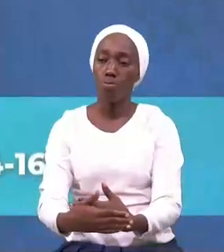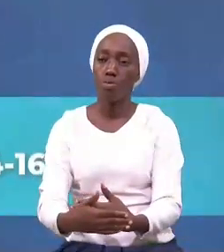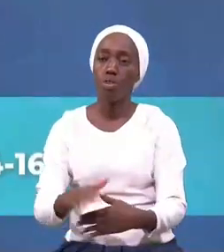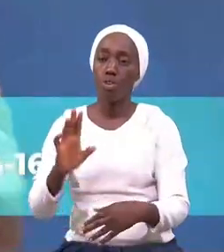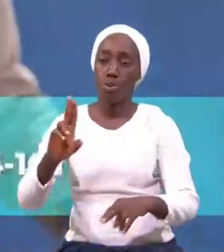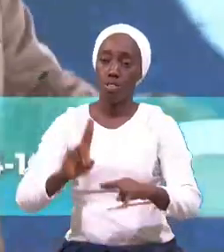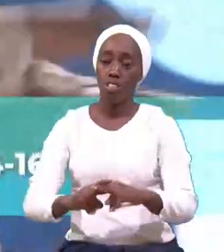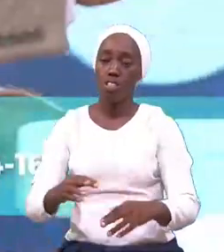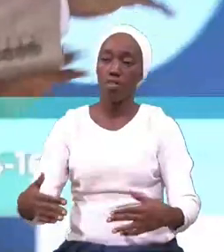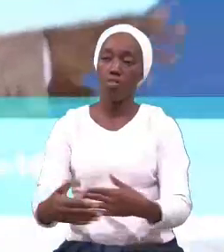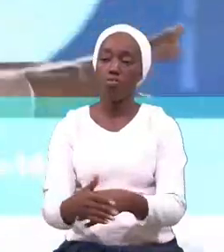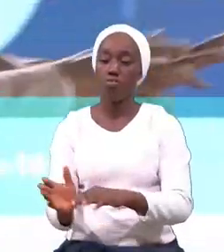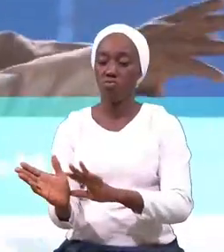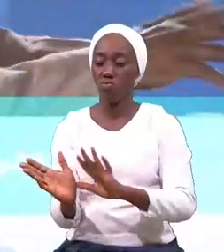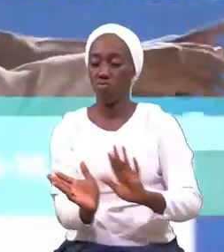Et tu l'abandonnes là-bas.